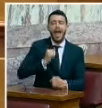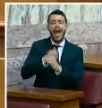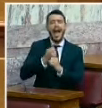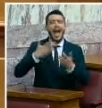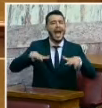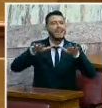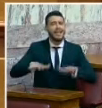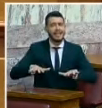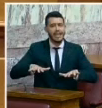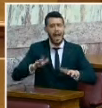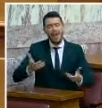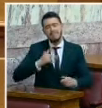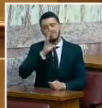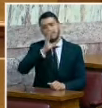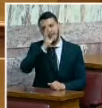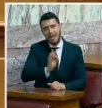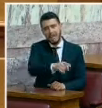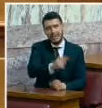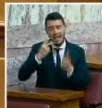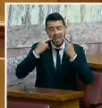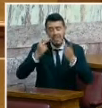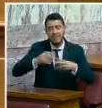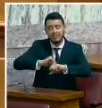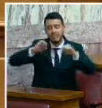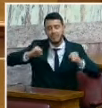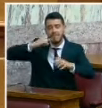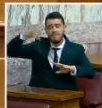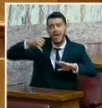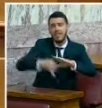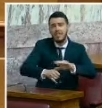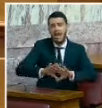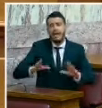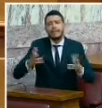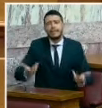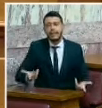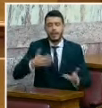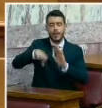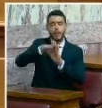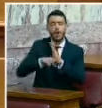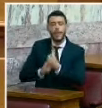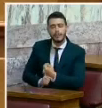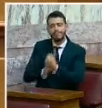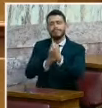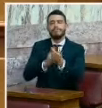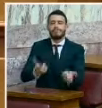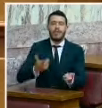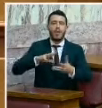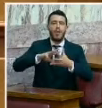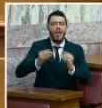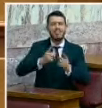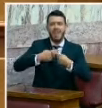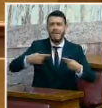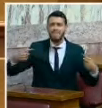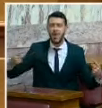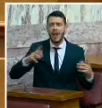τα σε μεγαλύτερο βάθος. Ένα μεγάλο κομμάτι είναι επιδοτούμενα προγράμματα, πολλά εκ των οποίων δεν πληρώνονται καν. Ένα άλλο μεγάλο κομμάτι είναι